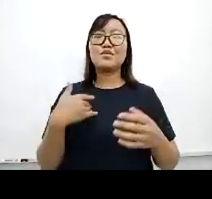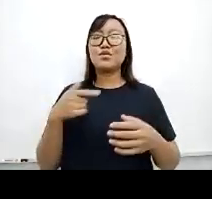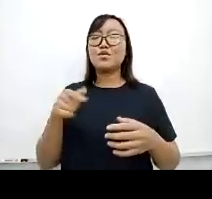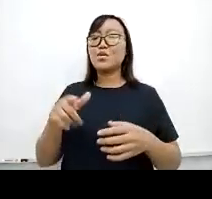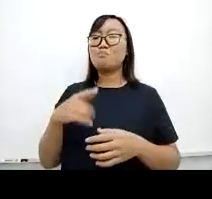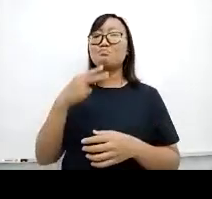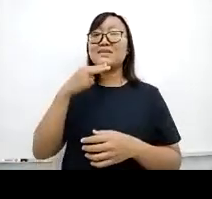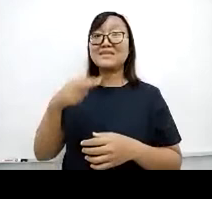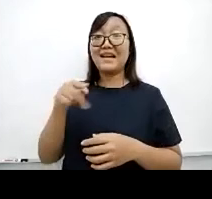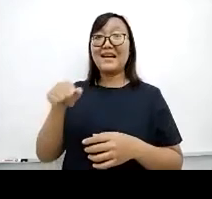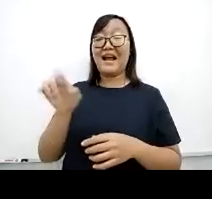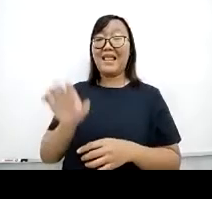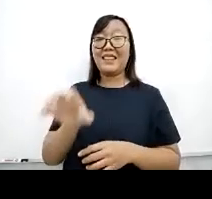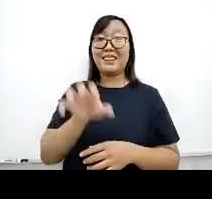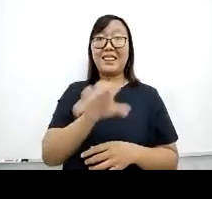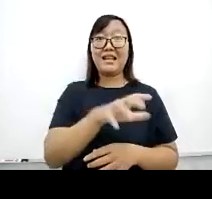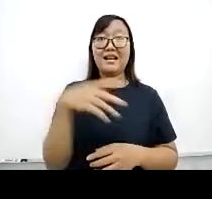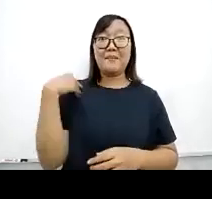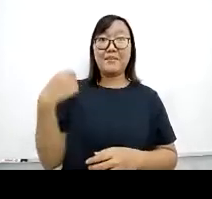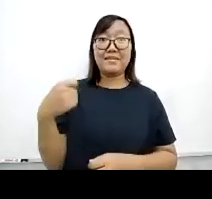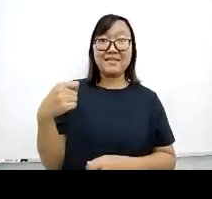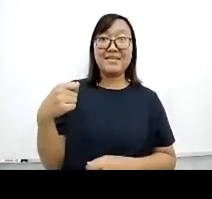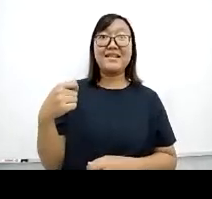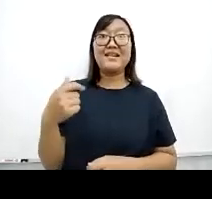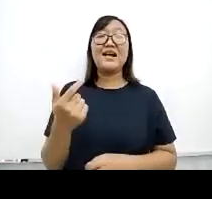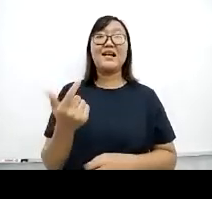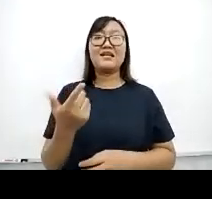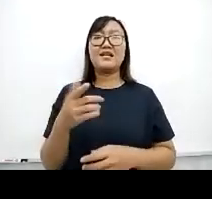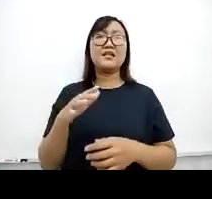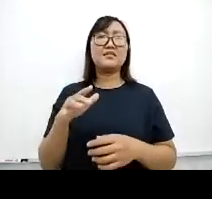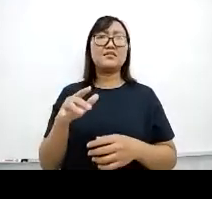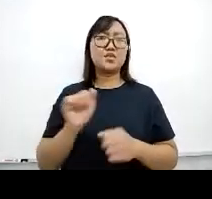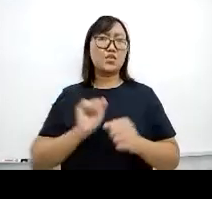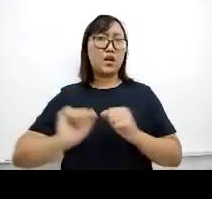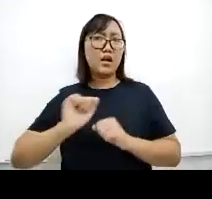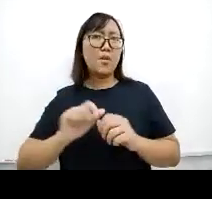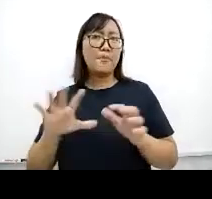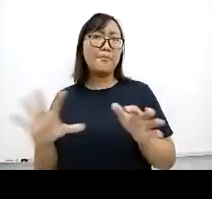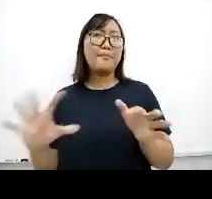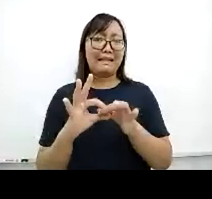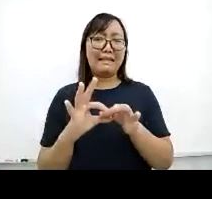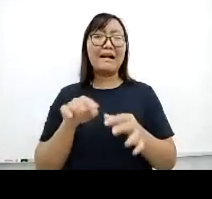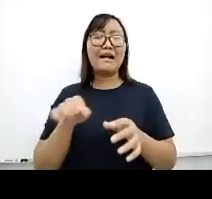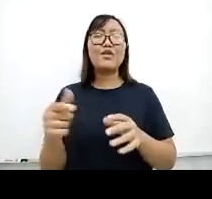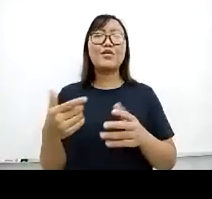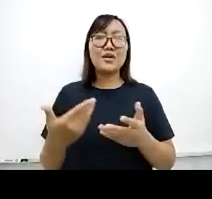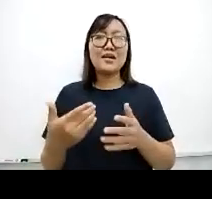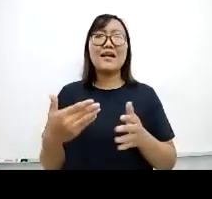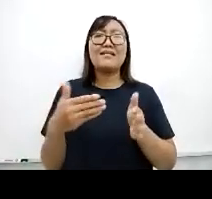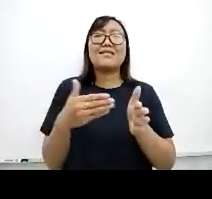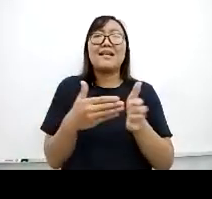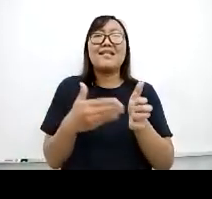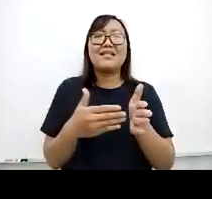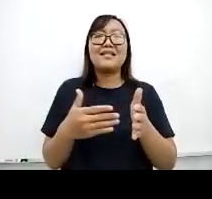Kementerian lembaga dan termasuk juga ke aktor-aktor Mitra ini juga tantangan bagi kami dan